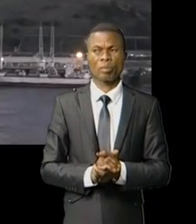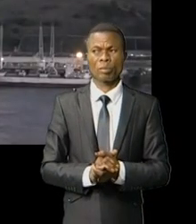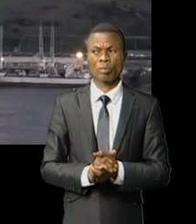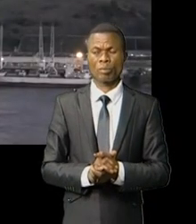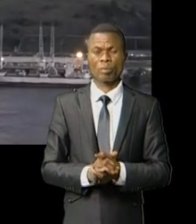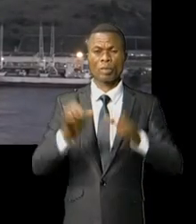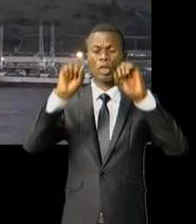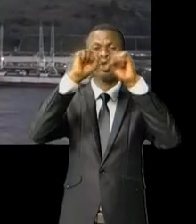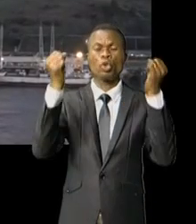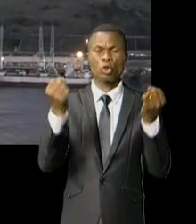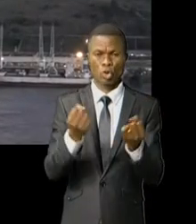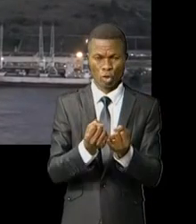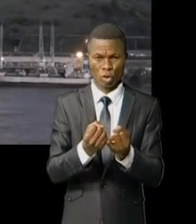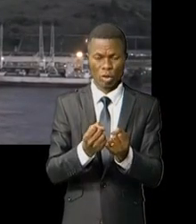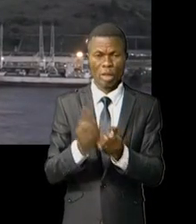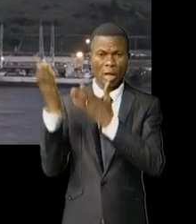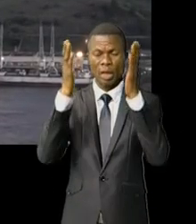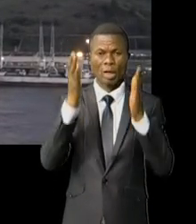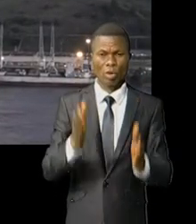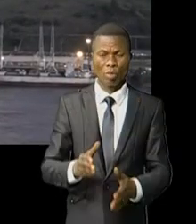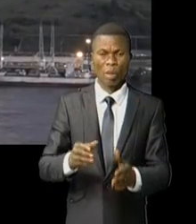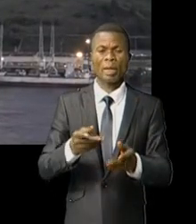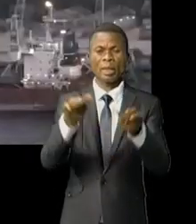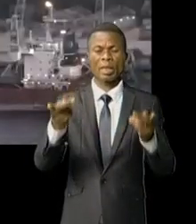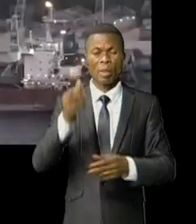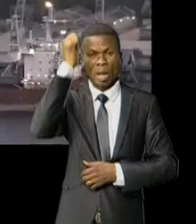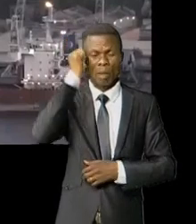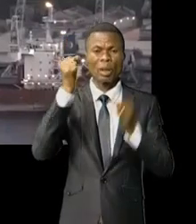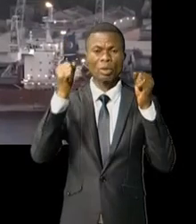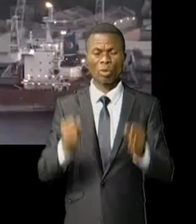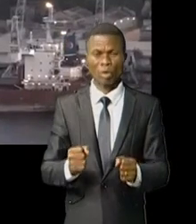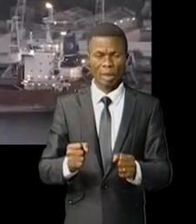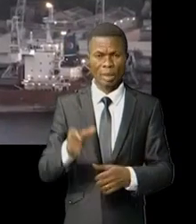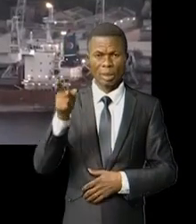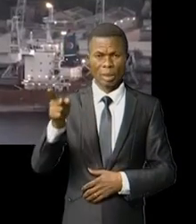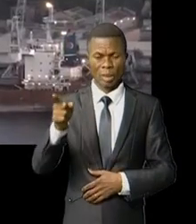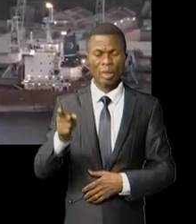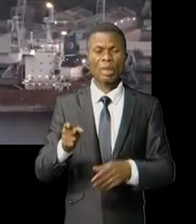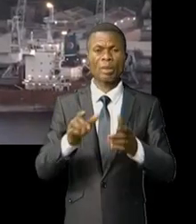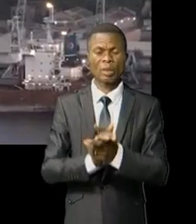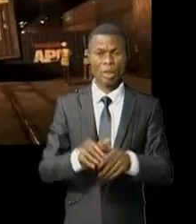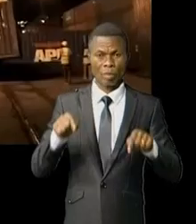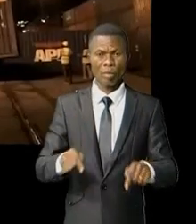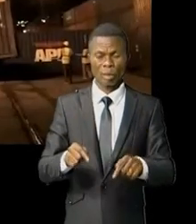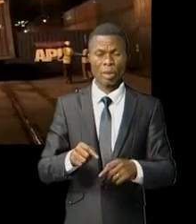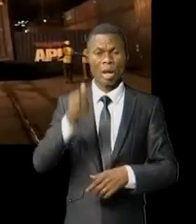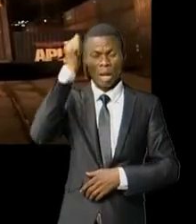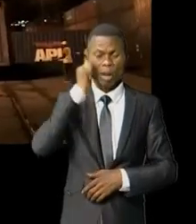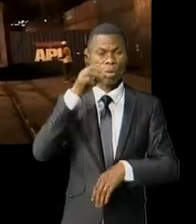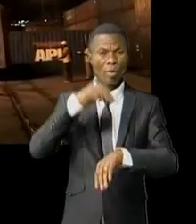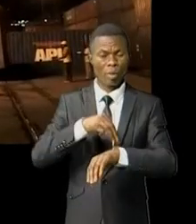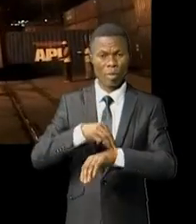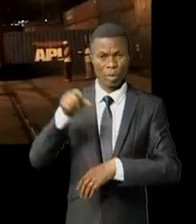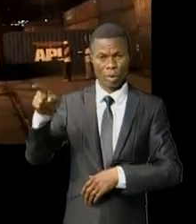de transport et des ports avait jadis le monopole de ports en République démocratique du Congo. De nos jours, les ports privés qui pullulent créent